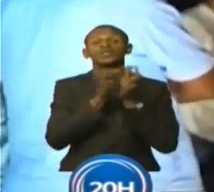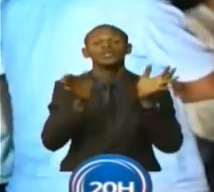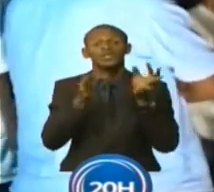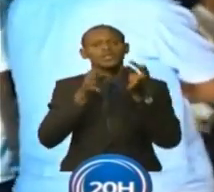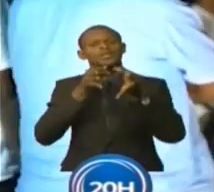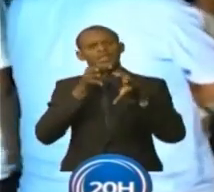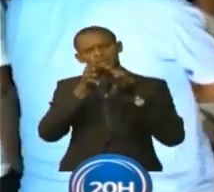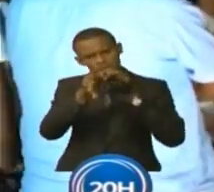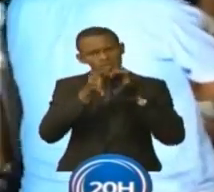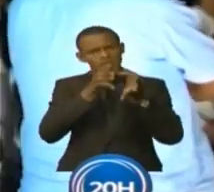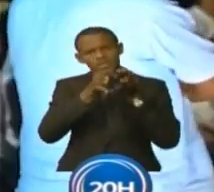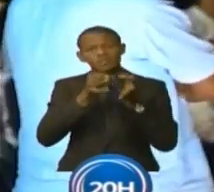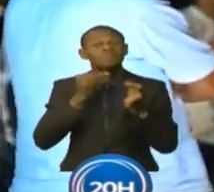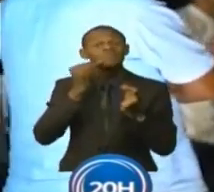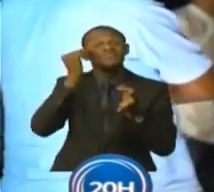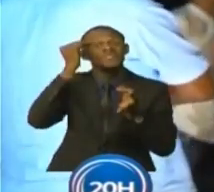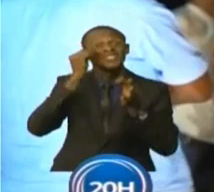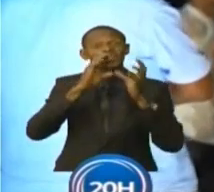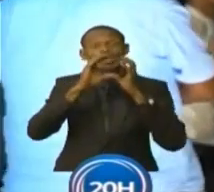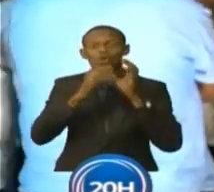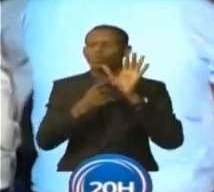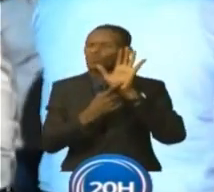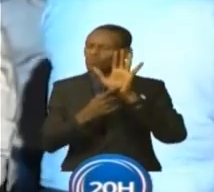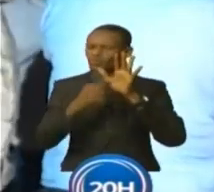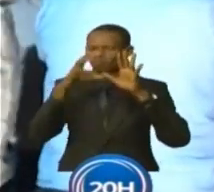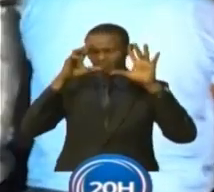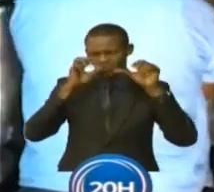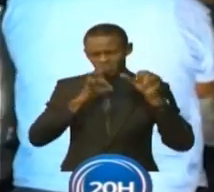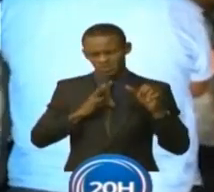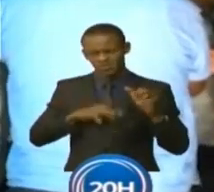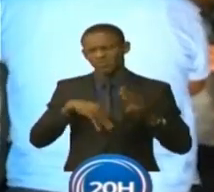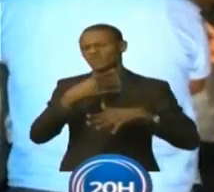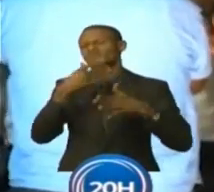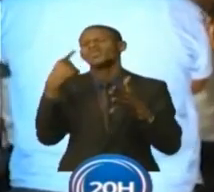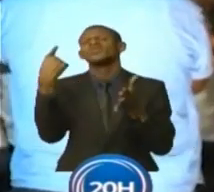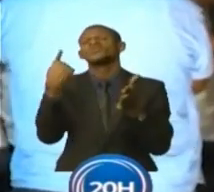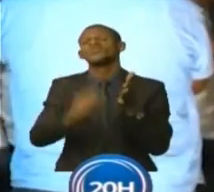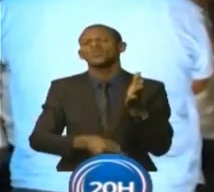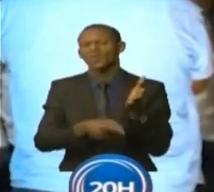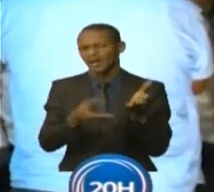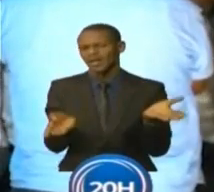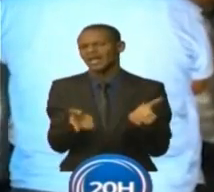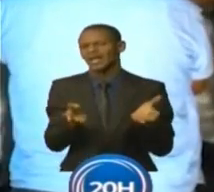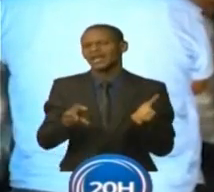dans l'espace Haut-Katanga, Gaëtan Magalano, Gideon Mutombo, depuis le gouvernorat du Haut-Katanga pour le compte de la RTNC.